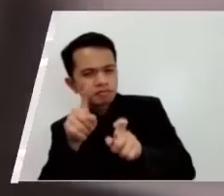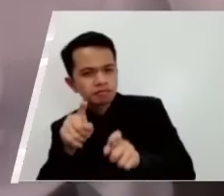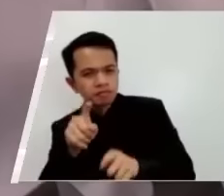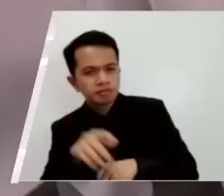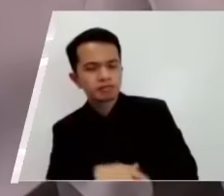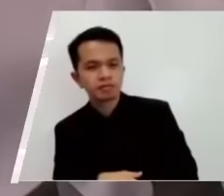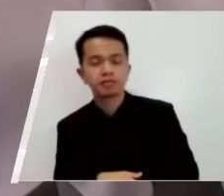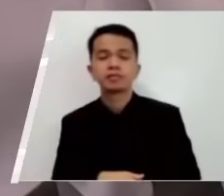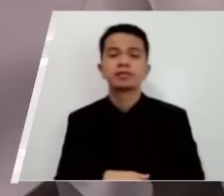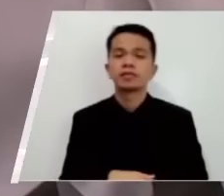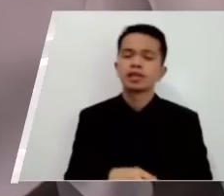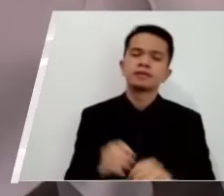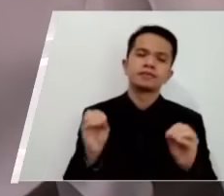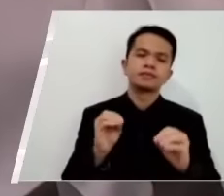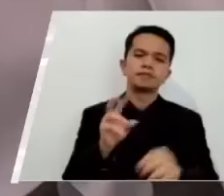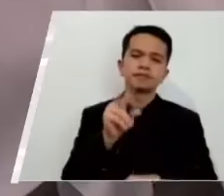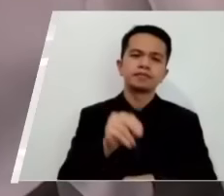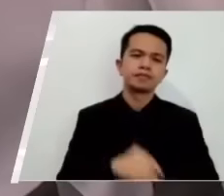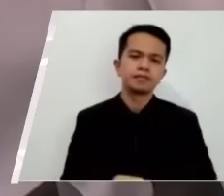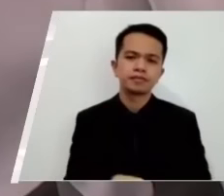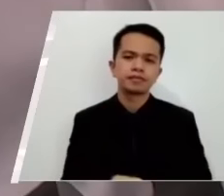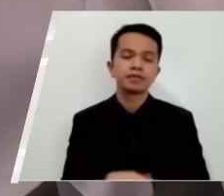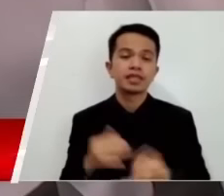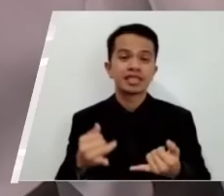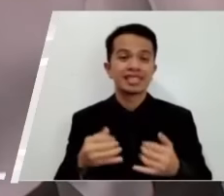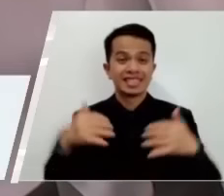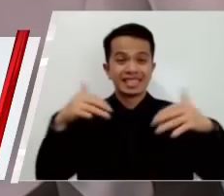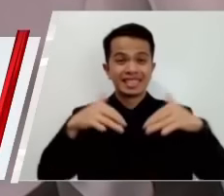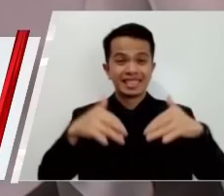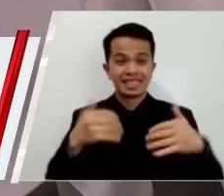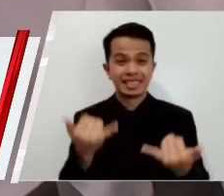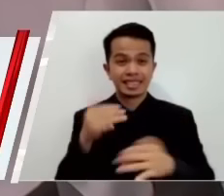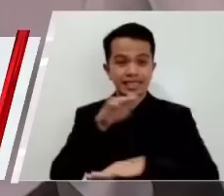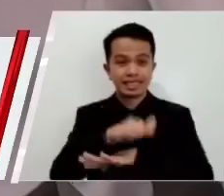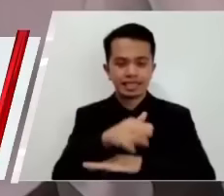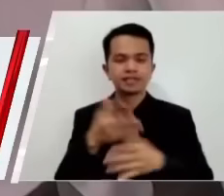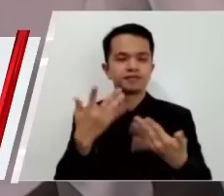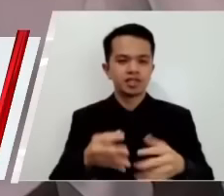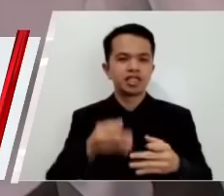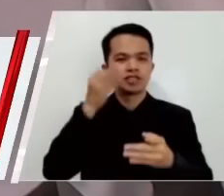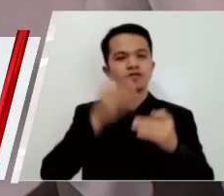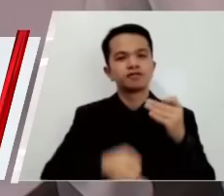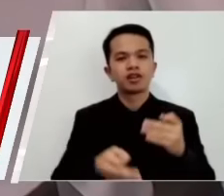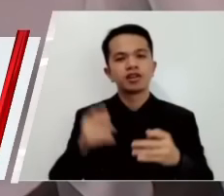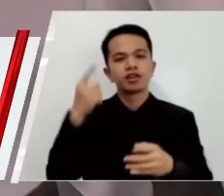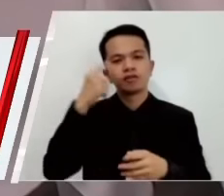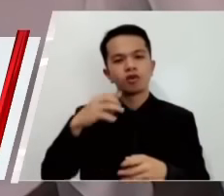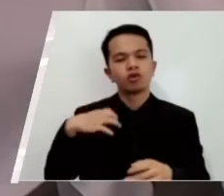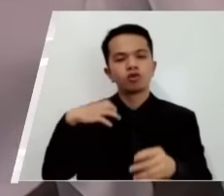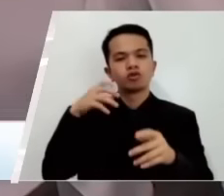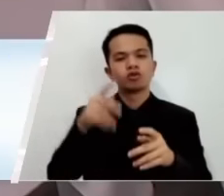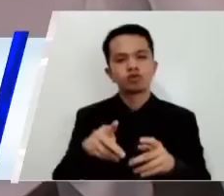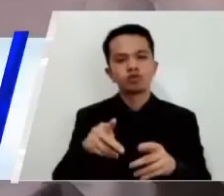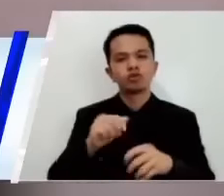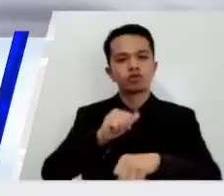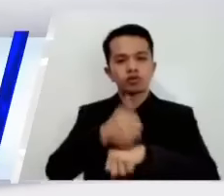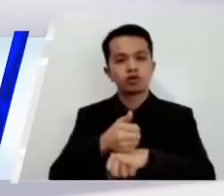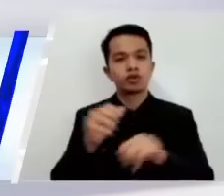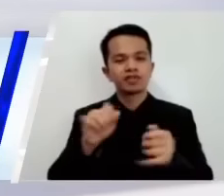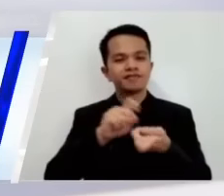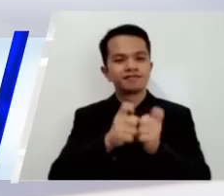No. Sa isinagawang sesyon ngayong hapon, nais ipinal na ang committee chairmanship kasunod ng pagbabago sa Senate